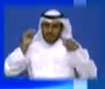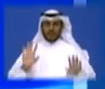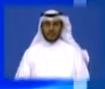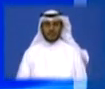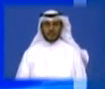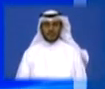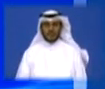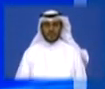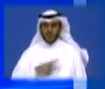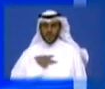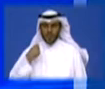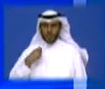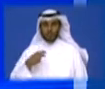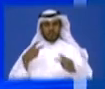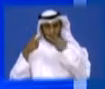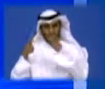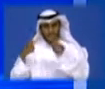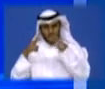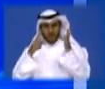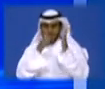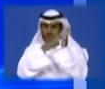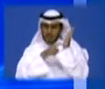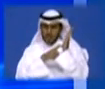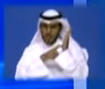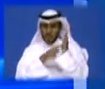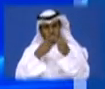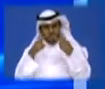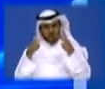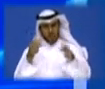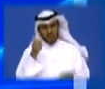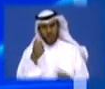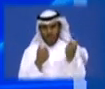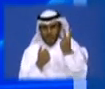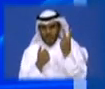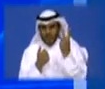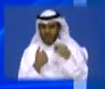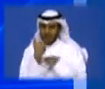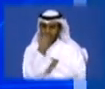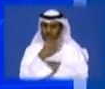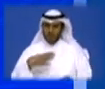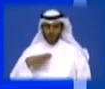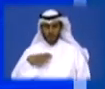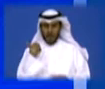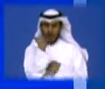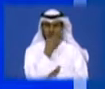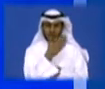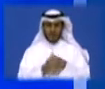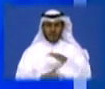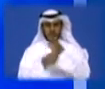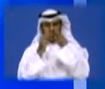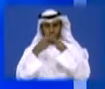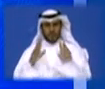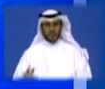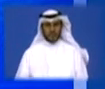الموافقه على مشروعي القانونين ورفعهما لحظر صاحب السمو الامير حفظه الله ورعاه تمهيدا